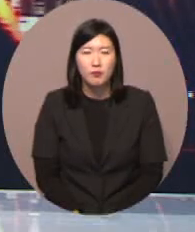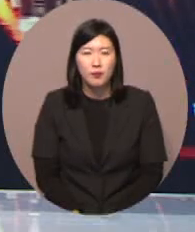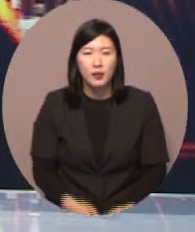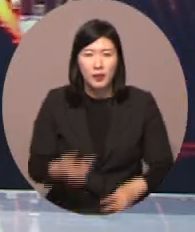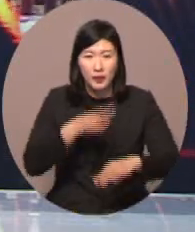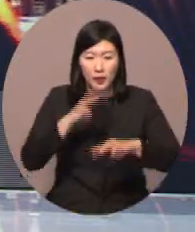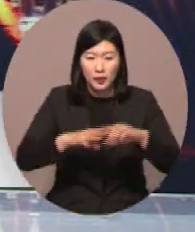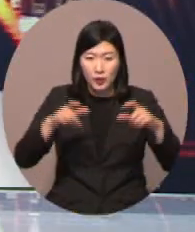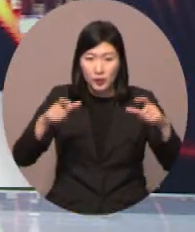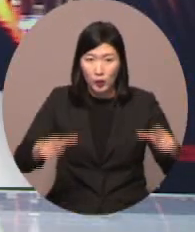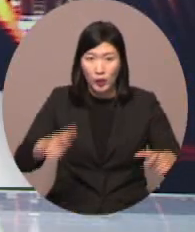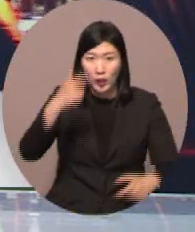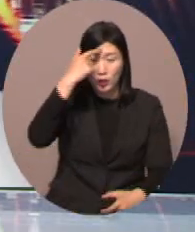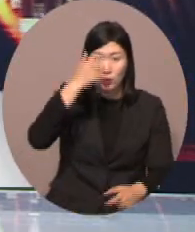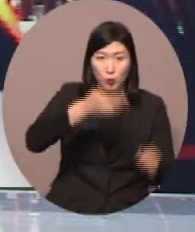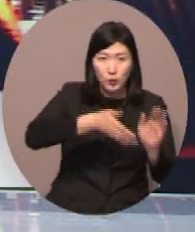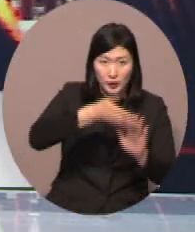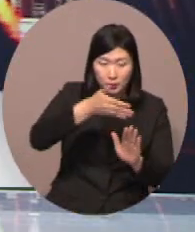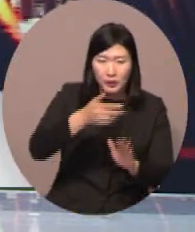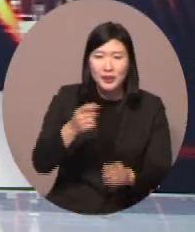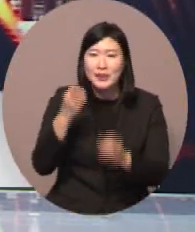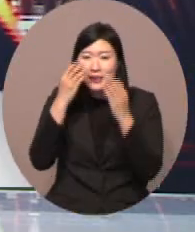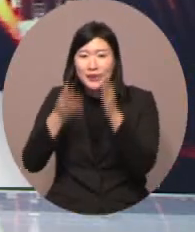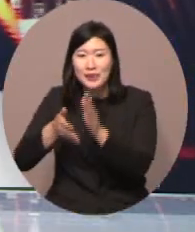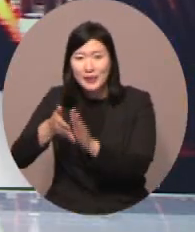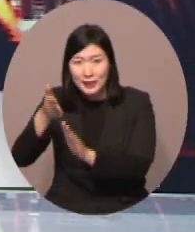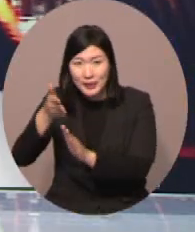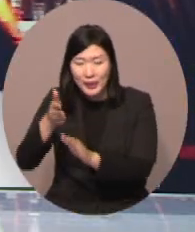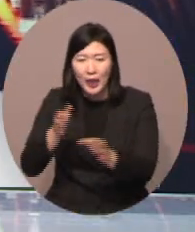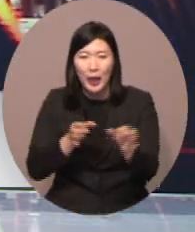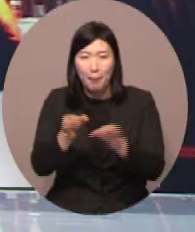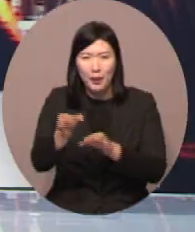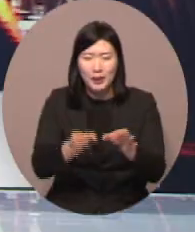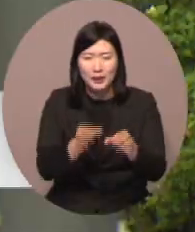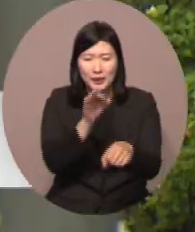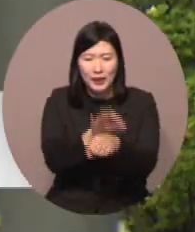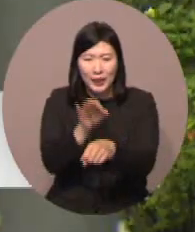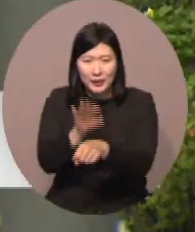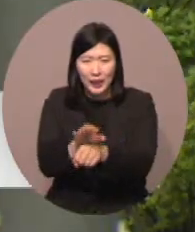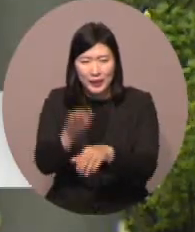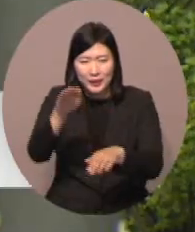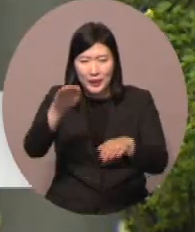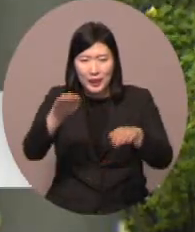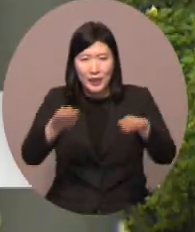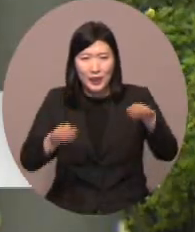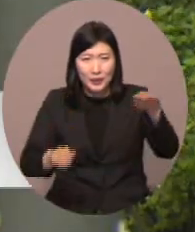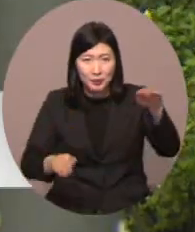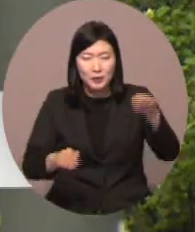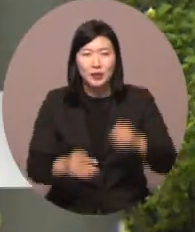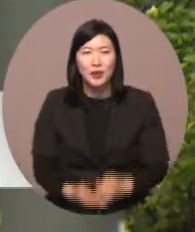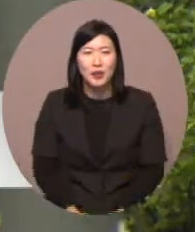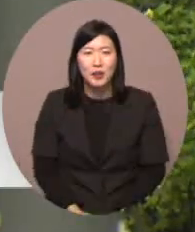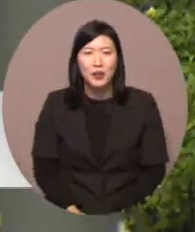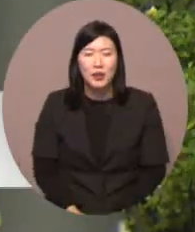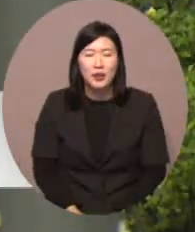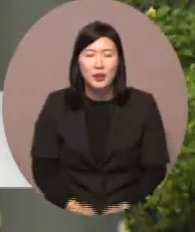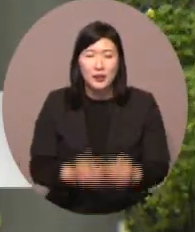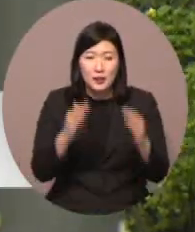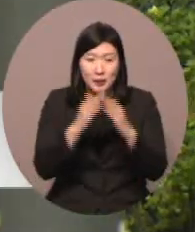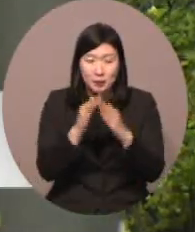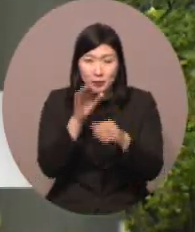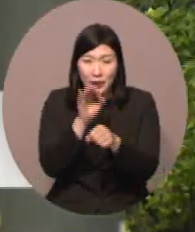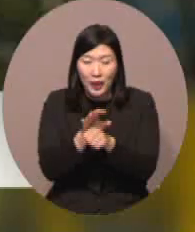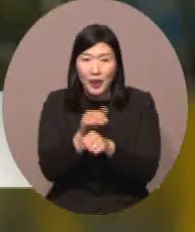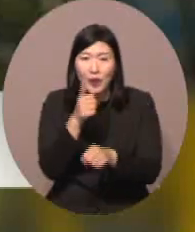대전지역 원도심과 신도심 간 아파트 매매량 분양율 격차가 심화되고 있습니다 부동산 빅데이터 업계에